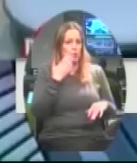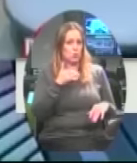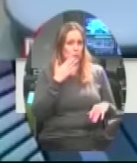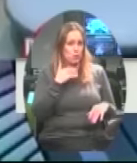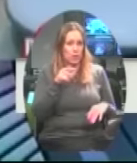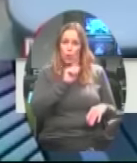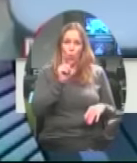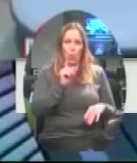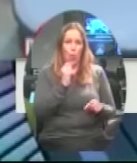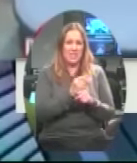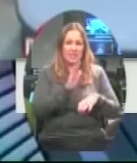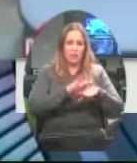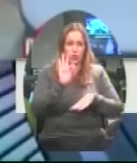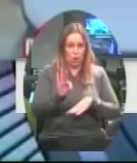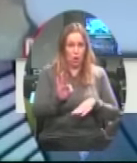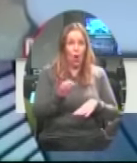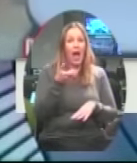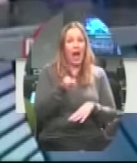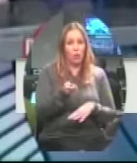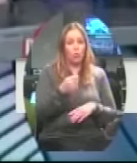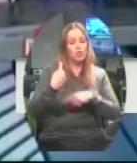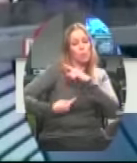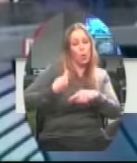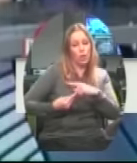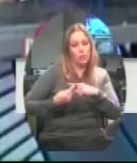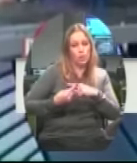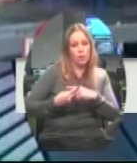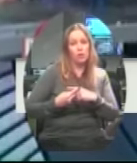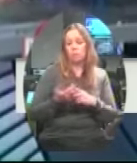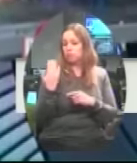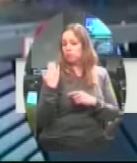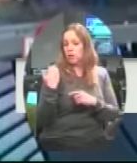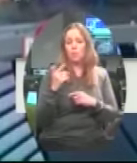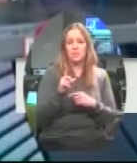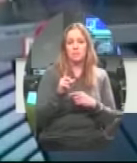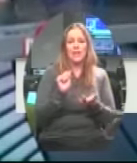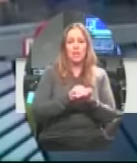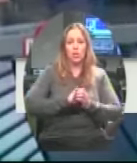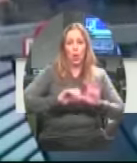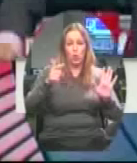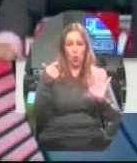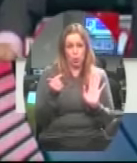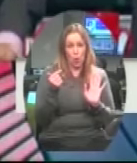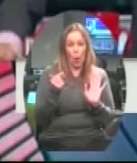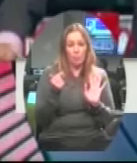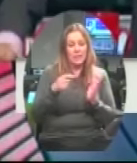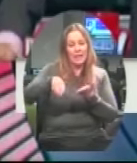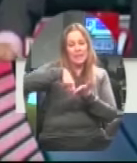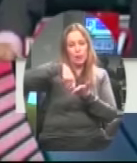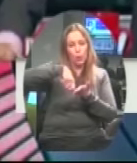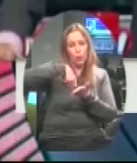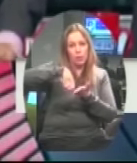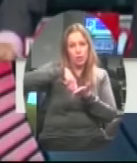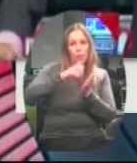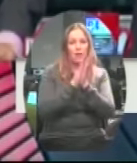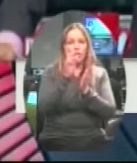מורשת. לא מזמן פורסם בעיתון גלובס כי בתיקונים לרישיון שהגיש הערוץ למועצת הכבלים והלוויין, הובאה בקשה לבטל את